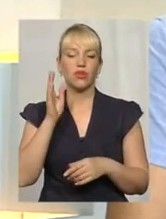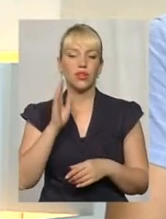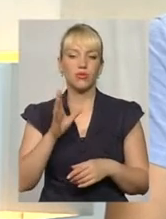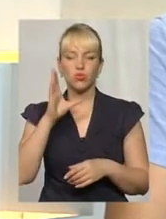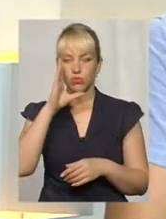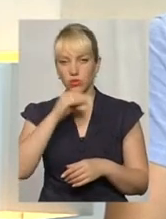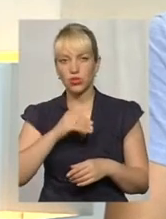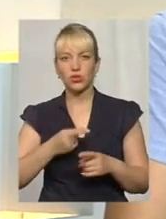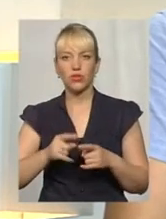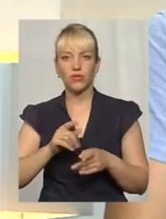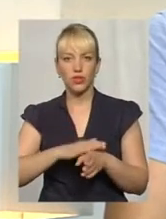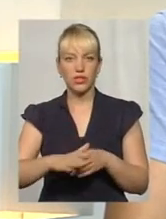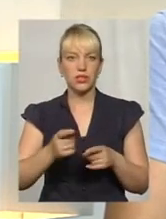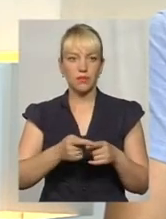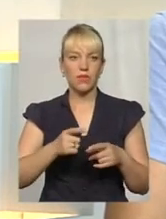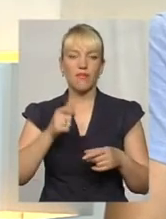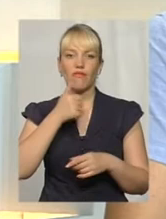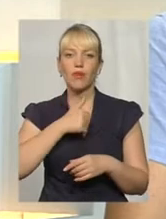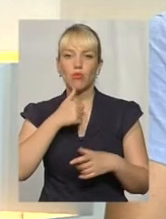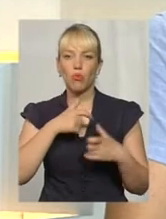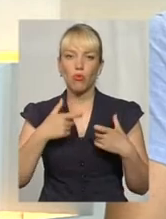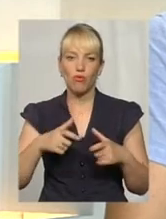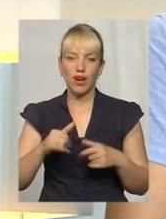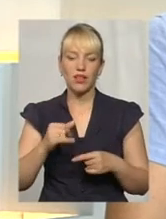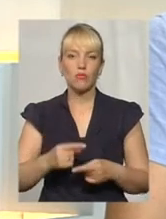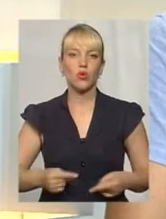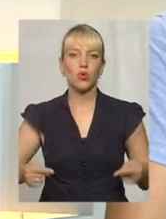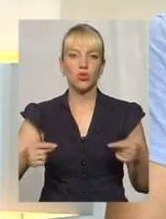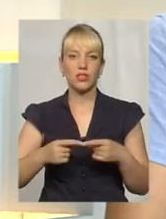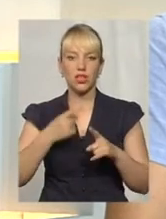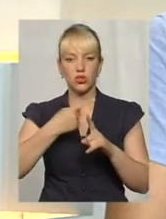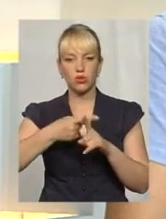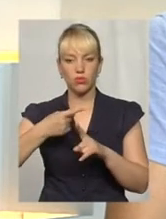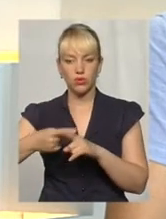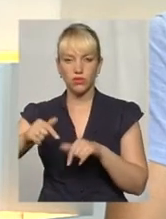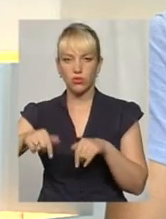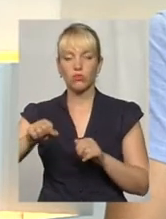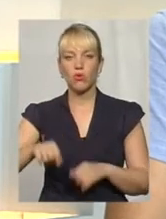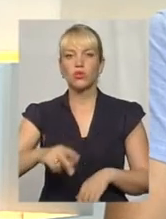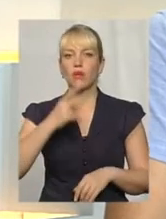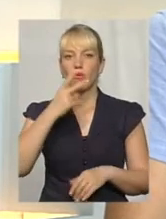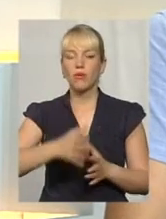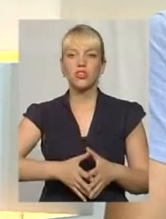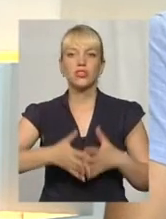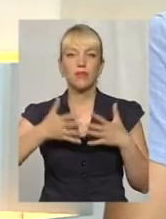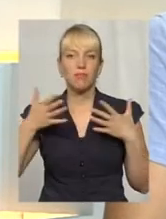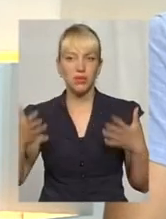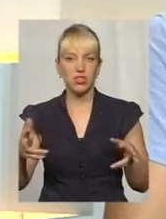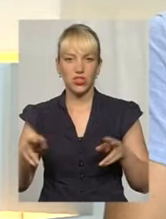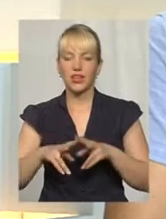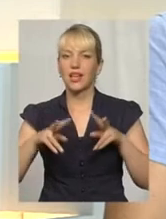цим випробуванням. І однозначно плюсів тут можна побачити більше. Так